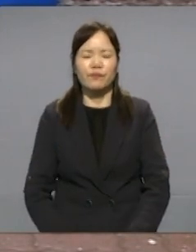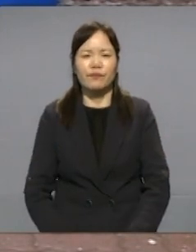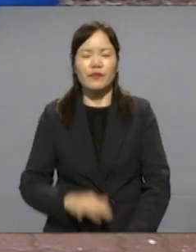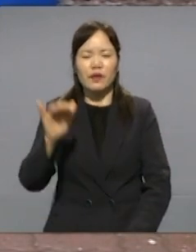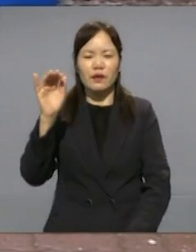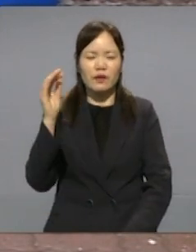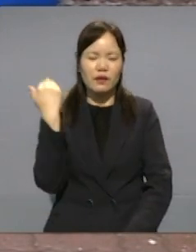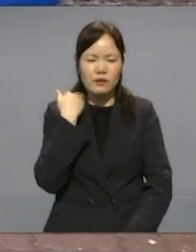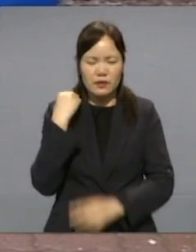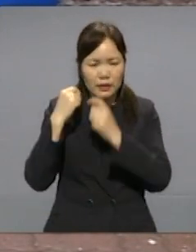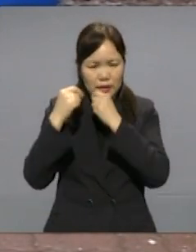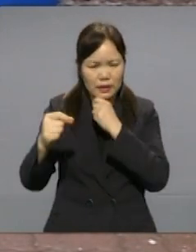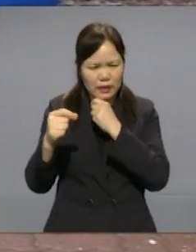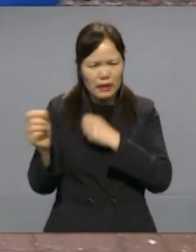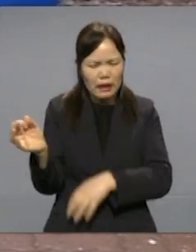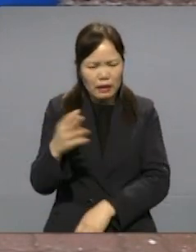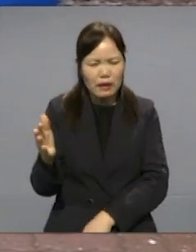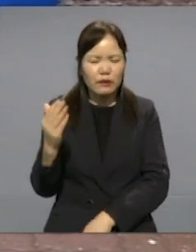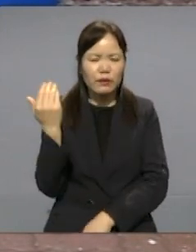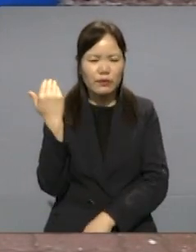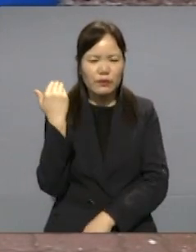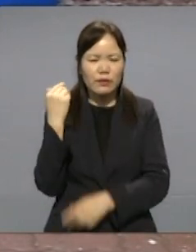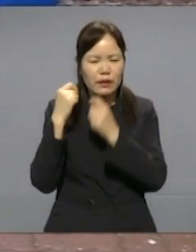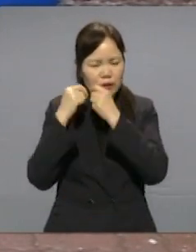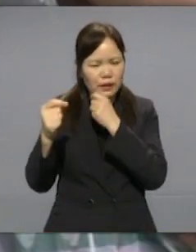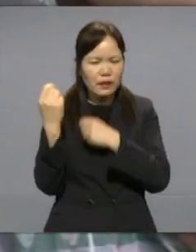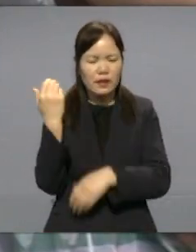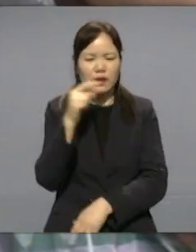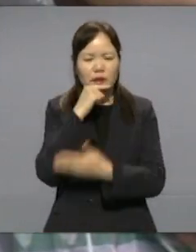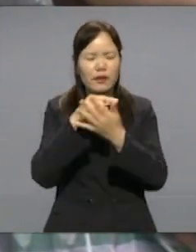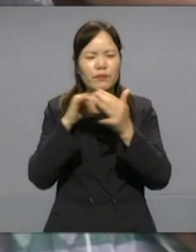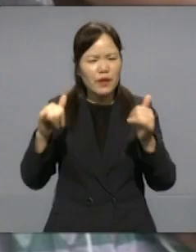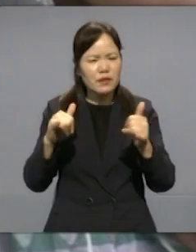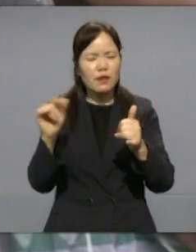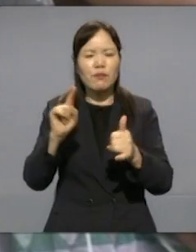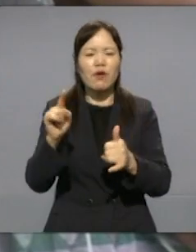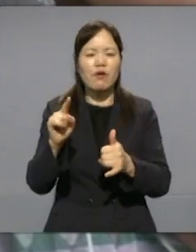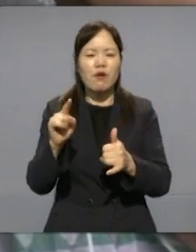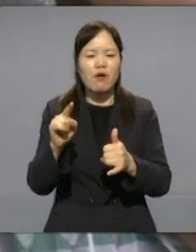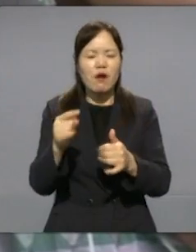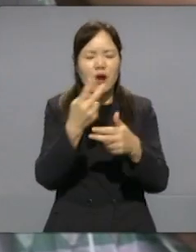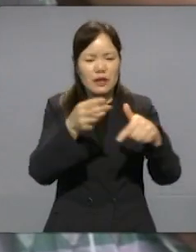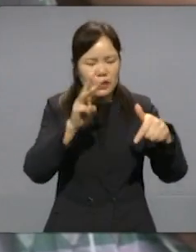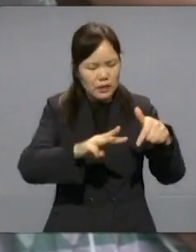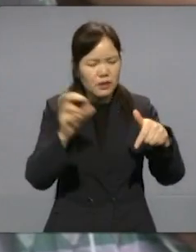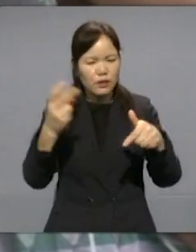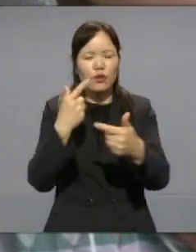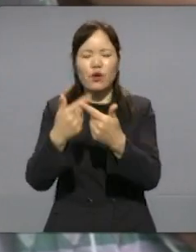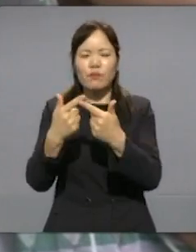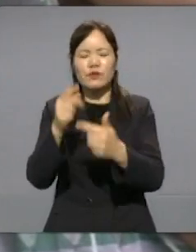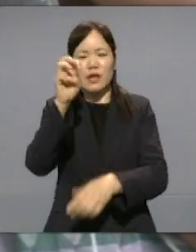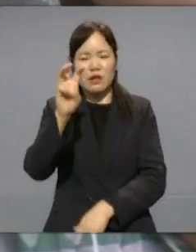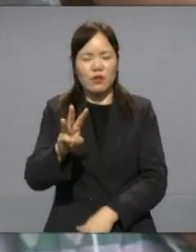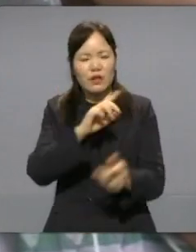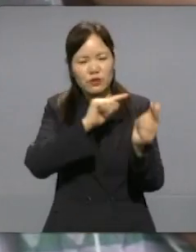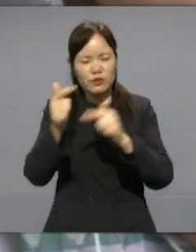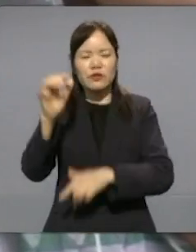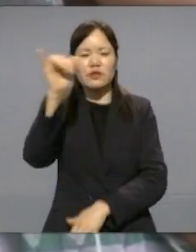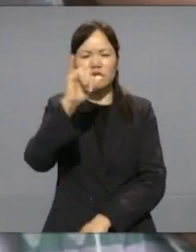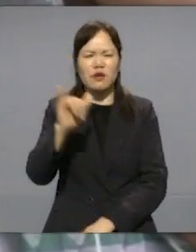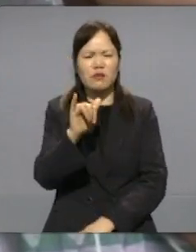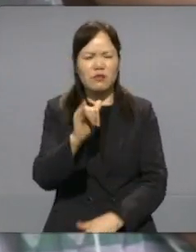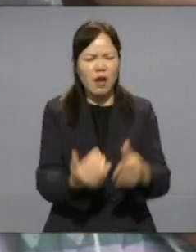전세 사기 깡통 전세 피해자 전국 대책위원회는 최근 전세 사기 피해자가 인천뿐 아니라 부산, 광주 등